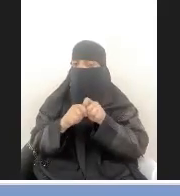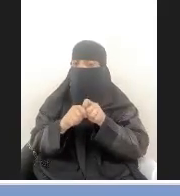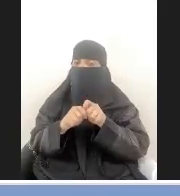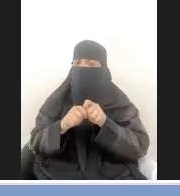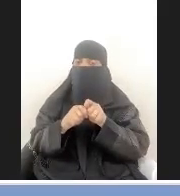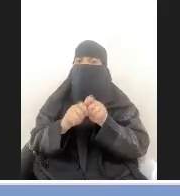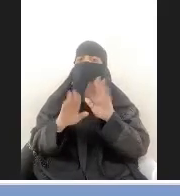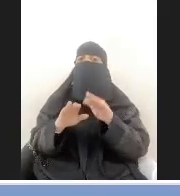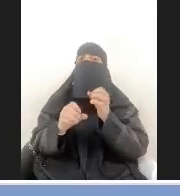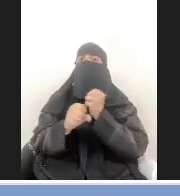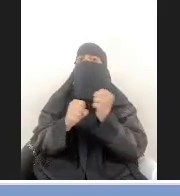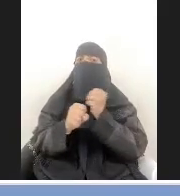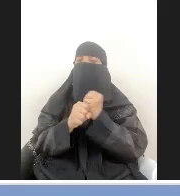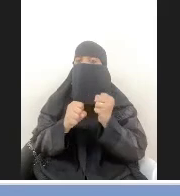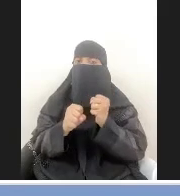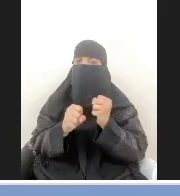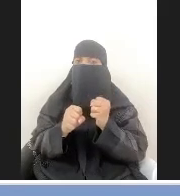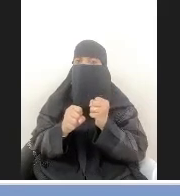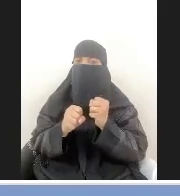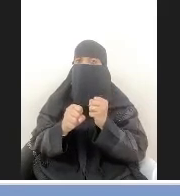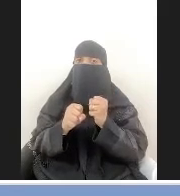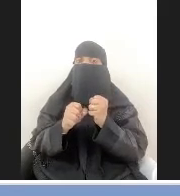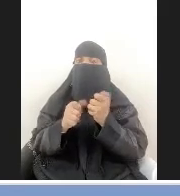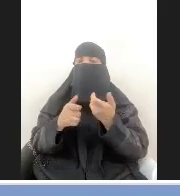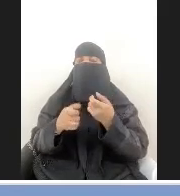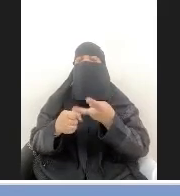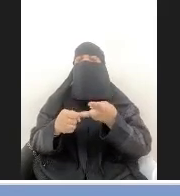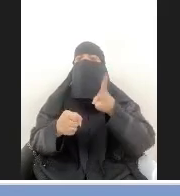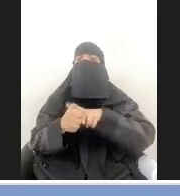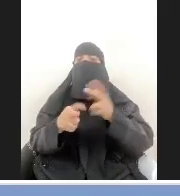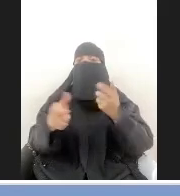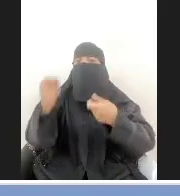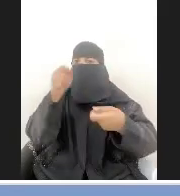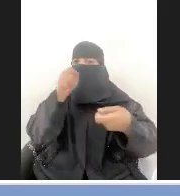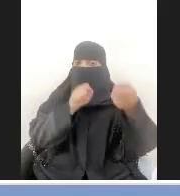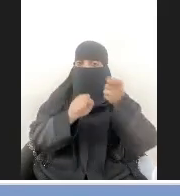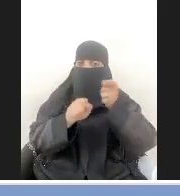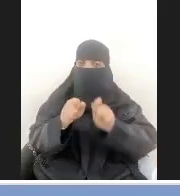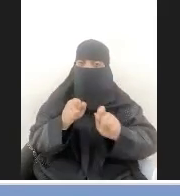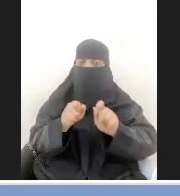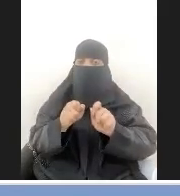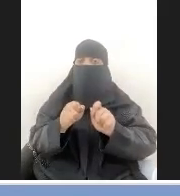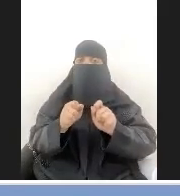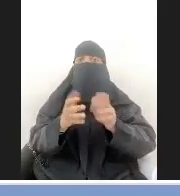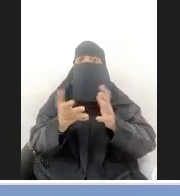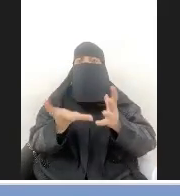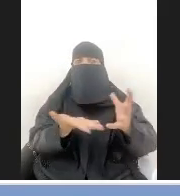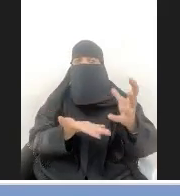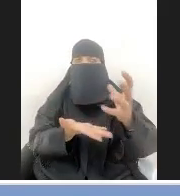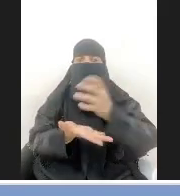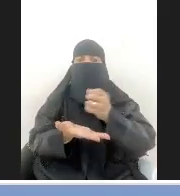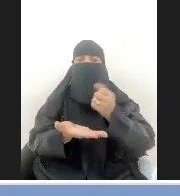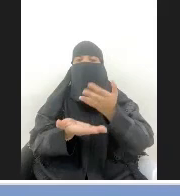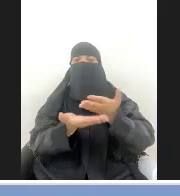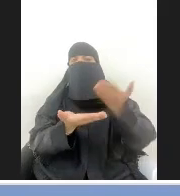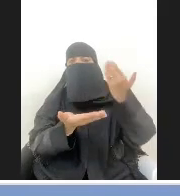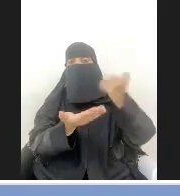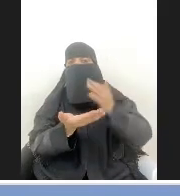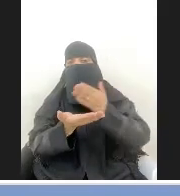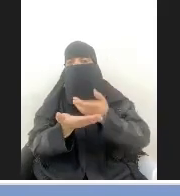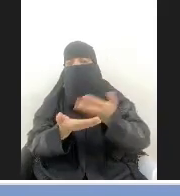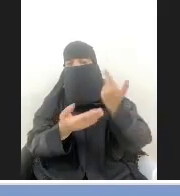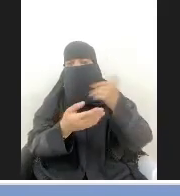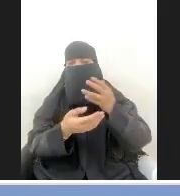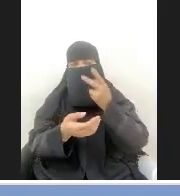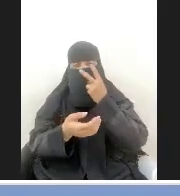عملية ريديزاين إن إحنا نعيد تصميم، نطل نشيل كل شيء كذا كنا بنسويه زمان ونبدأ.